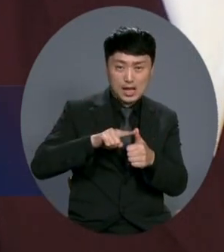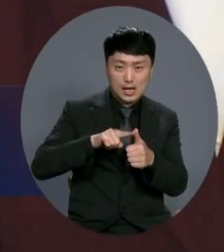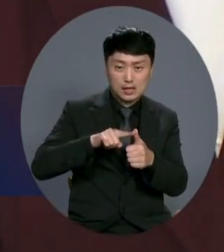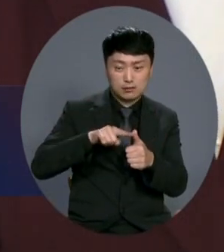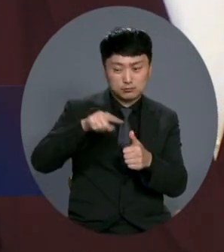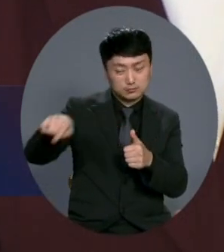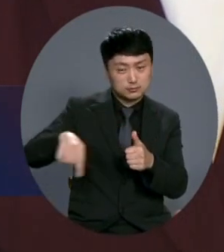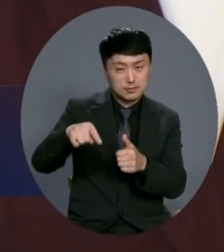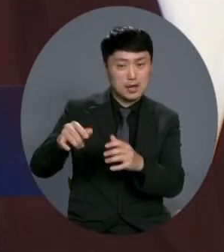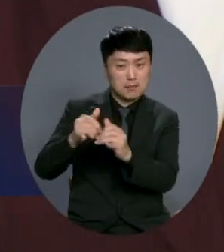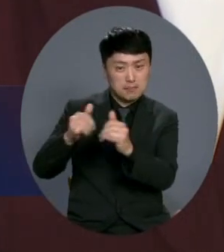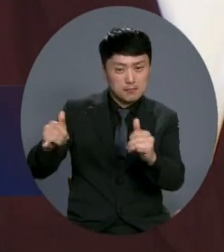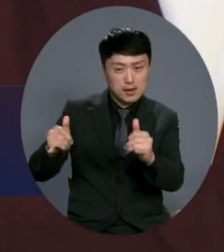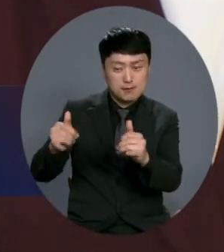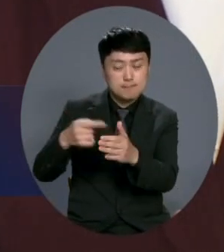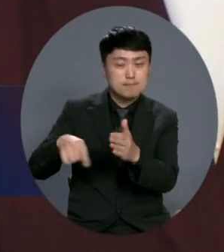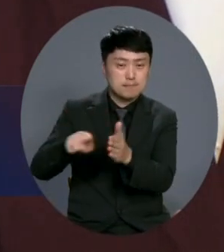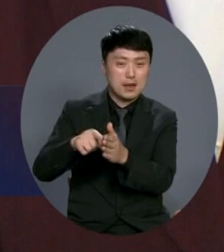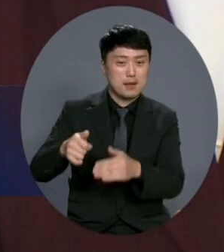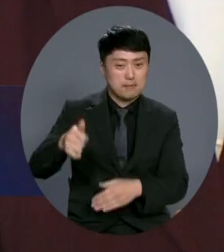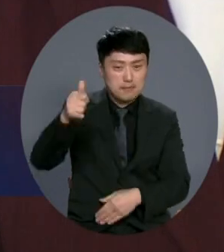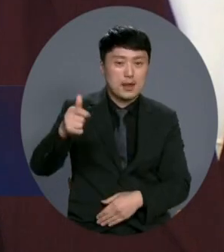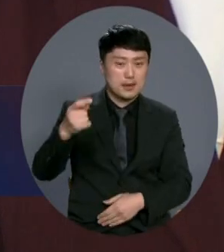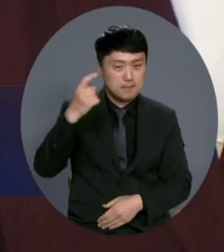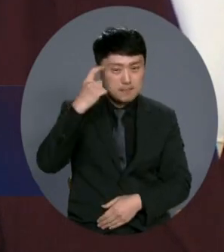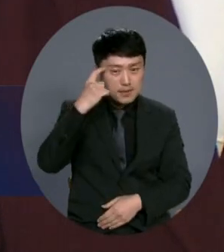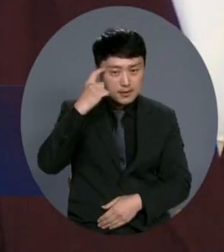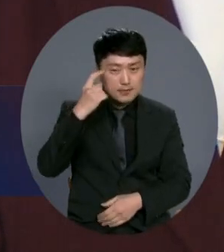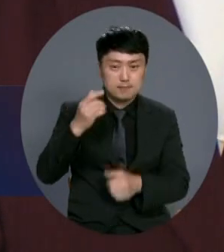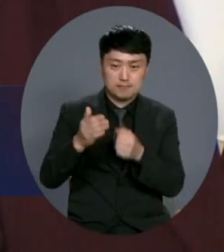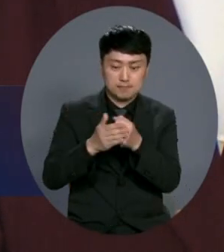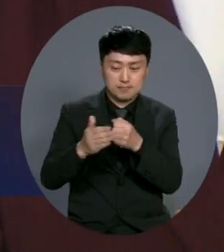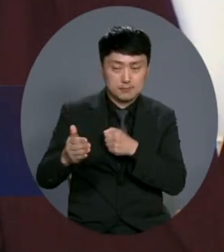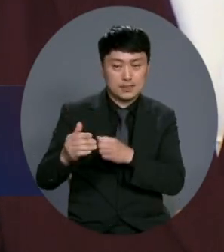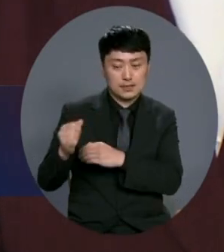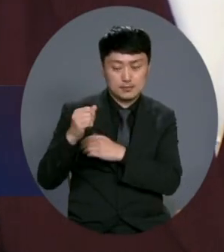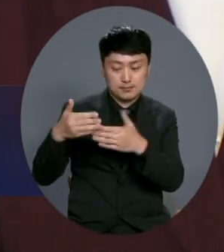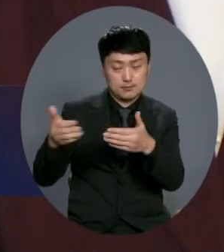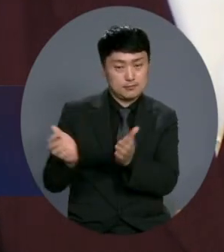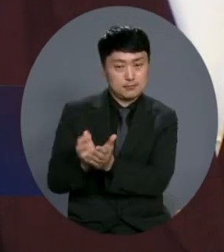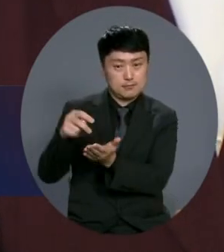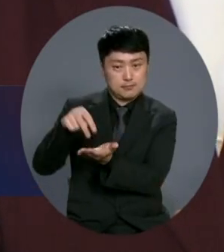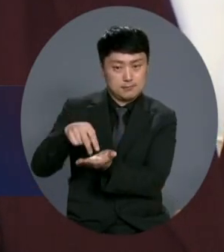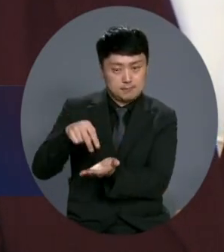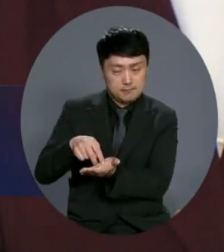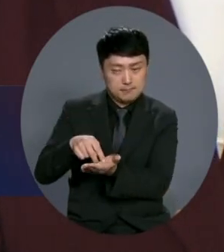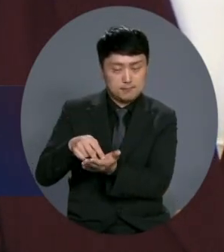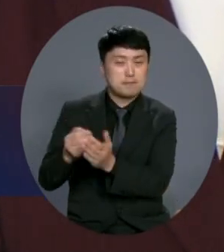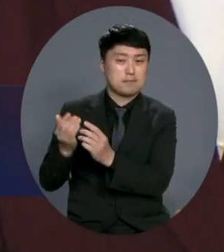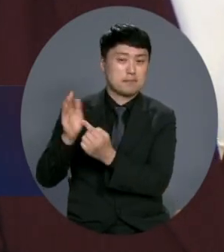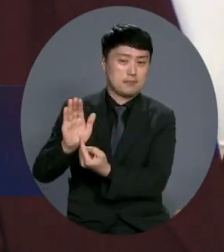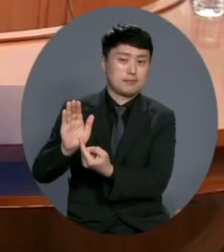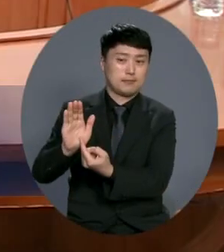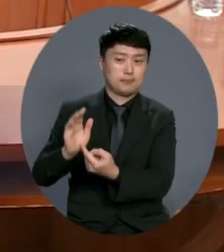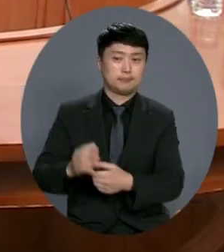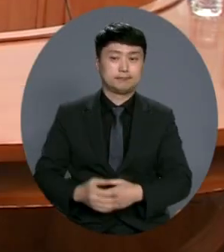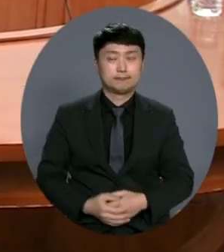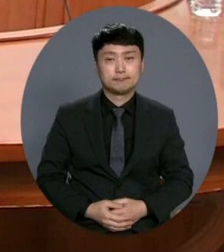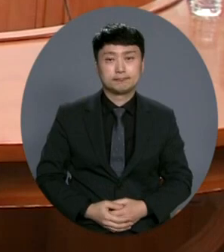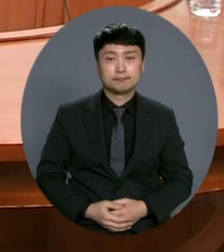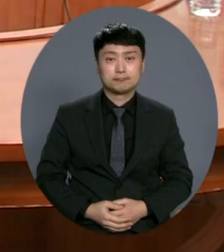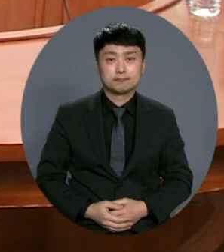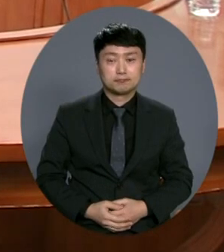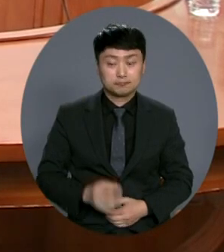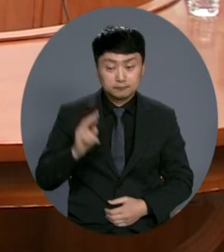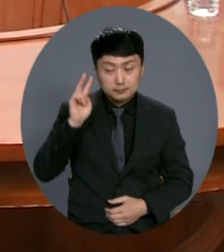지역 주민들을 위해서 바람직하다고 결론을 내렸고 그래서 당론으로 추진하기로 했습니다